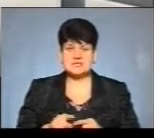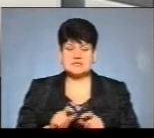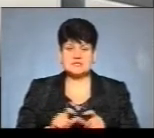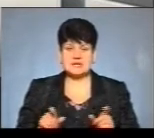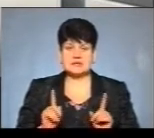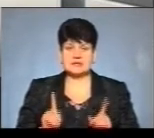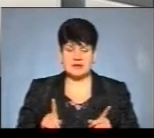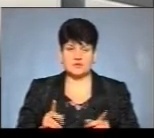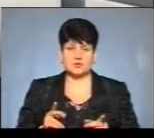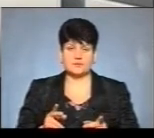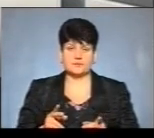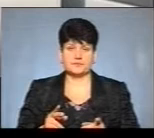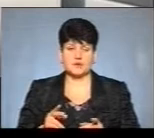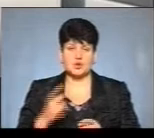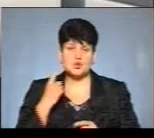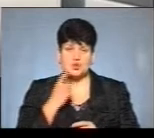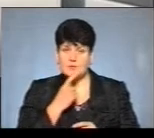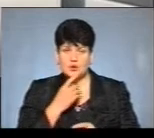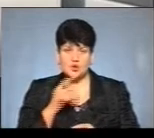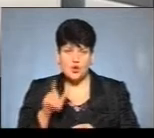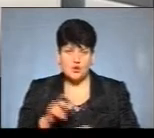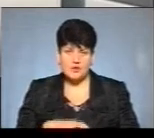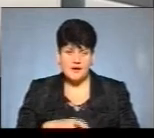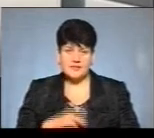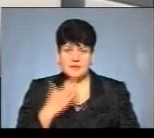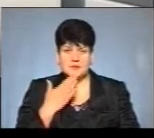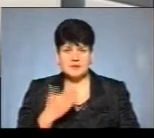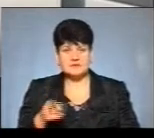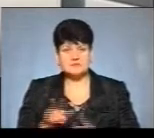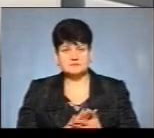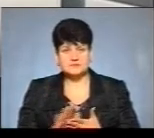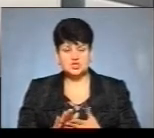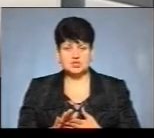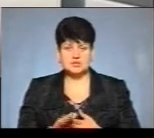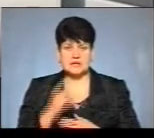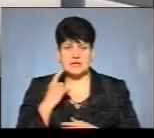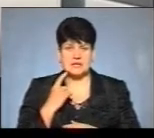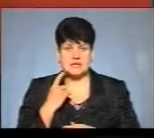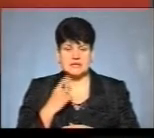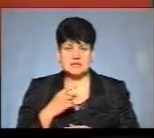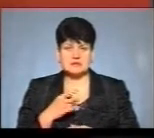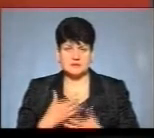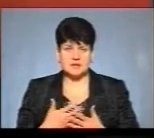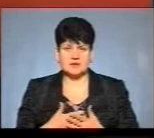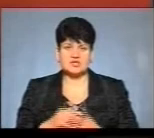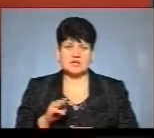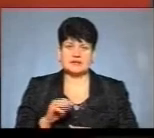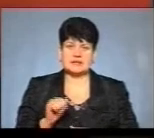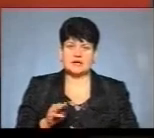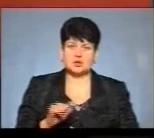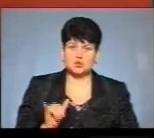навіть в стоматолога, не запитують, чи стерилізований інструмент, чи в тому ж самому тату-салоні,